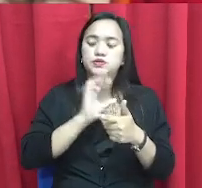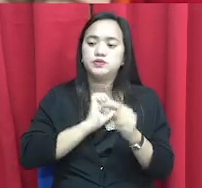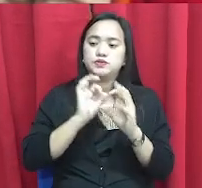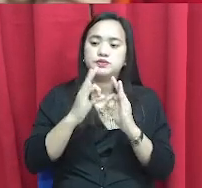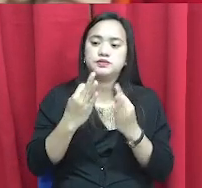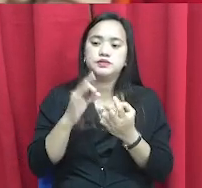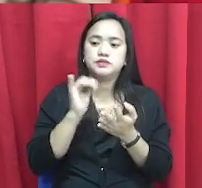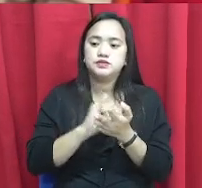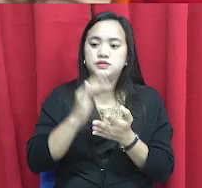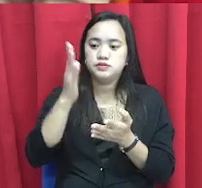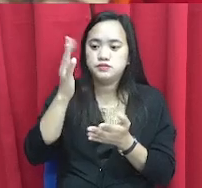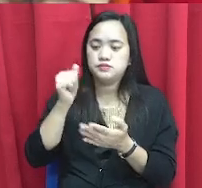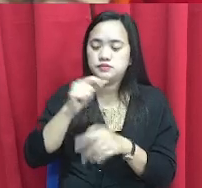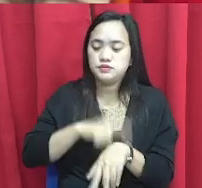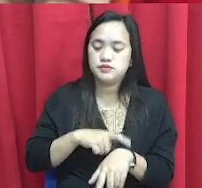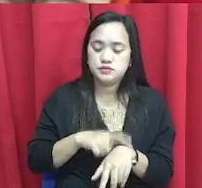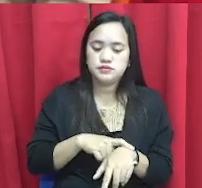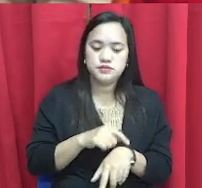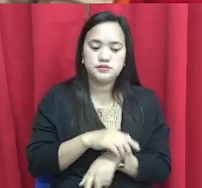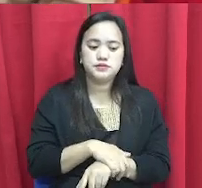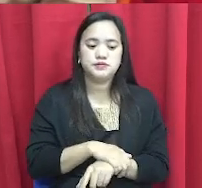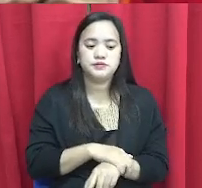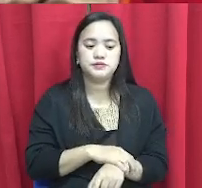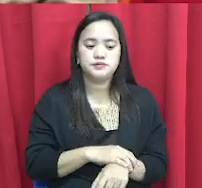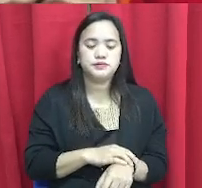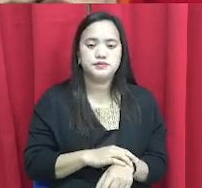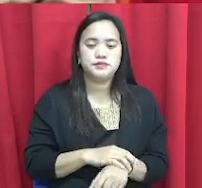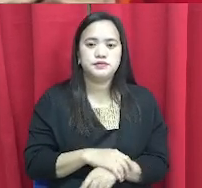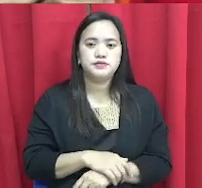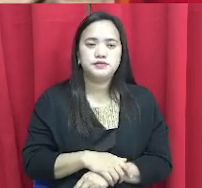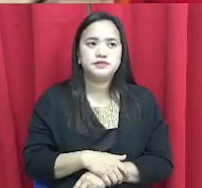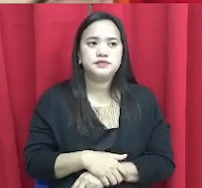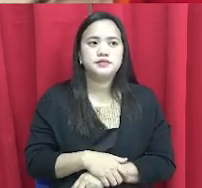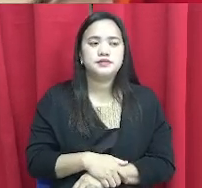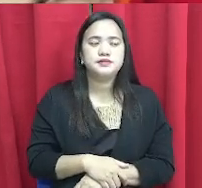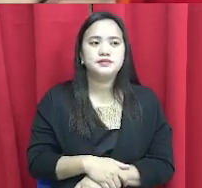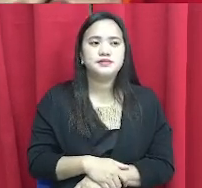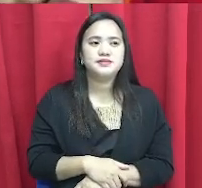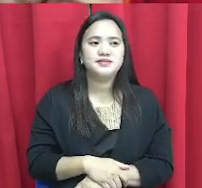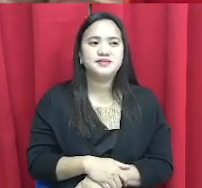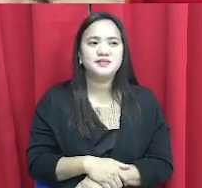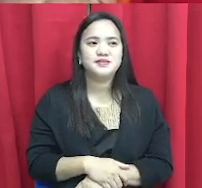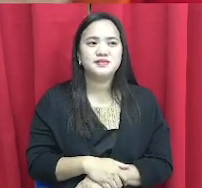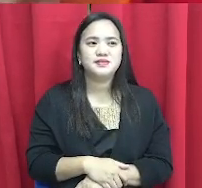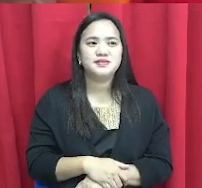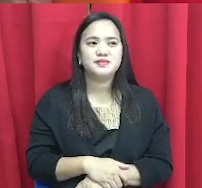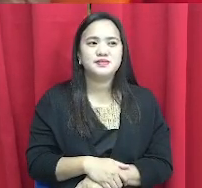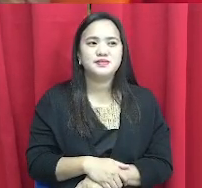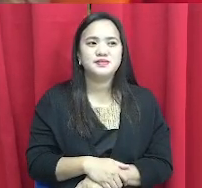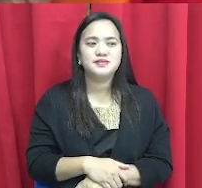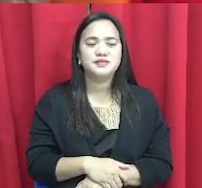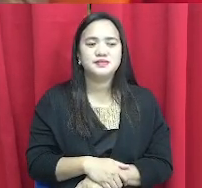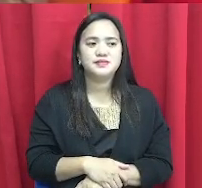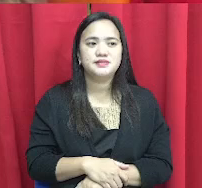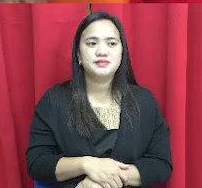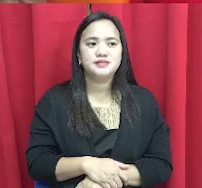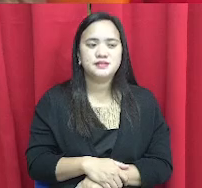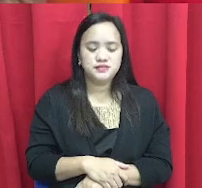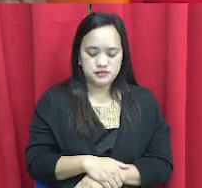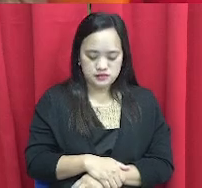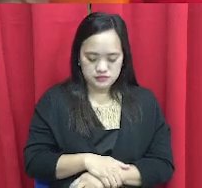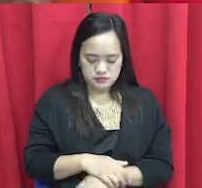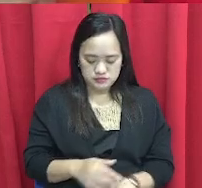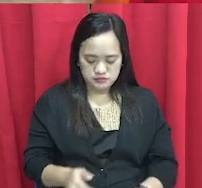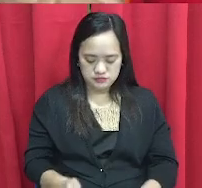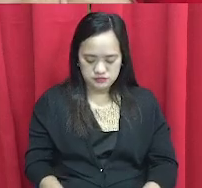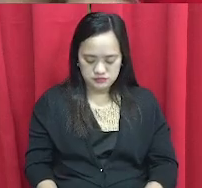family kaya muli po Maraming maraming salamat po sir Chris Maraming maraming salamat po may gusto pa po kayo Sain sir Kasi may nabasa lang ako dito idagdag ko